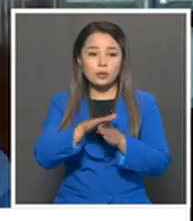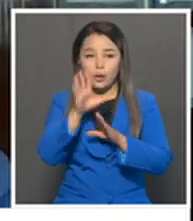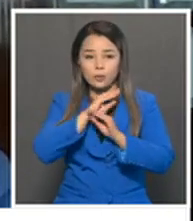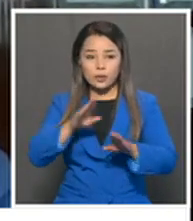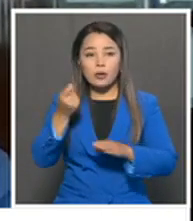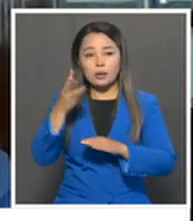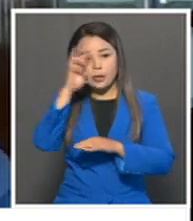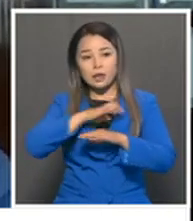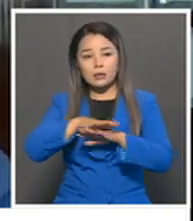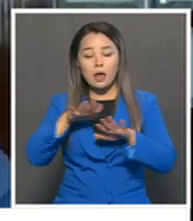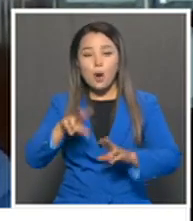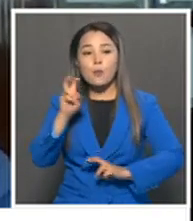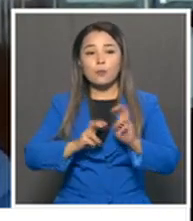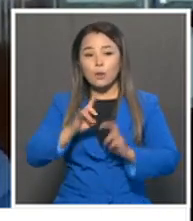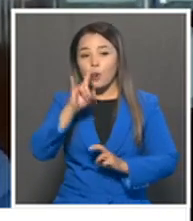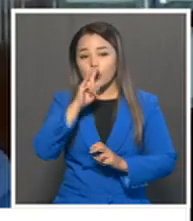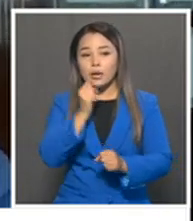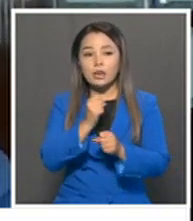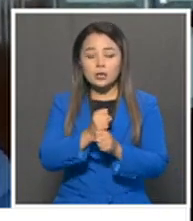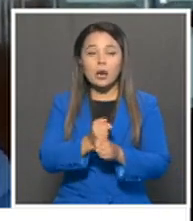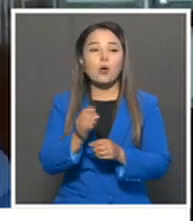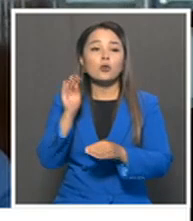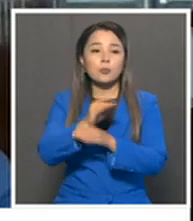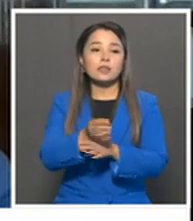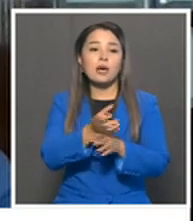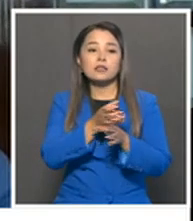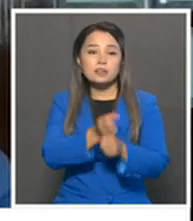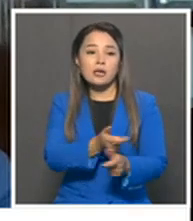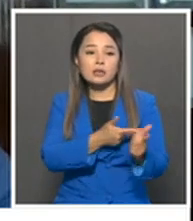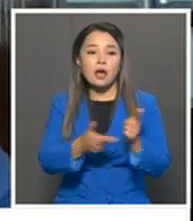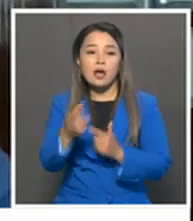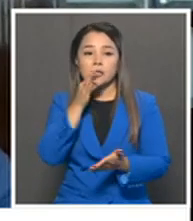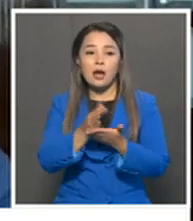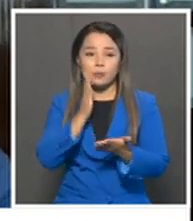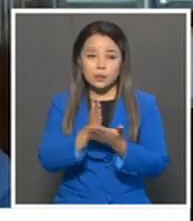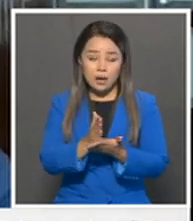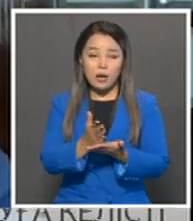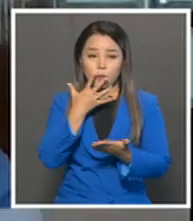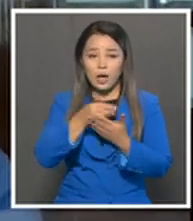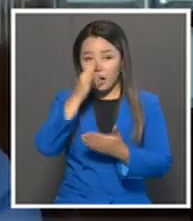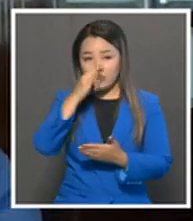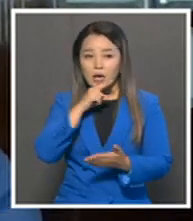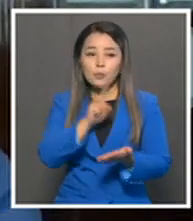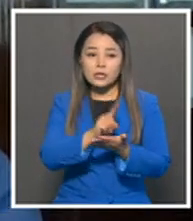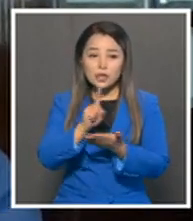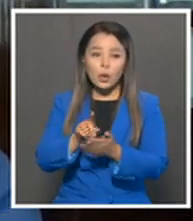қатар елдер мұнай өндіру көлемін қосымша қысқартуға дайын екендерін айтты. Қазақстан өз кезегінде міндеттемелерді орындауға дайын.